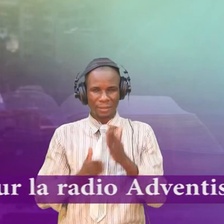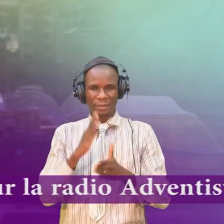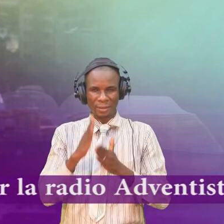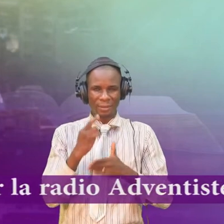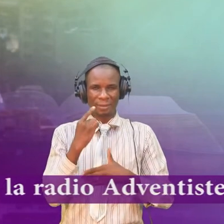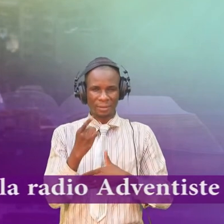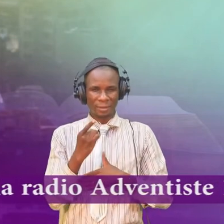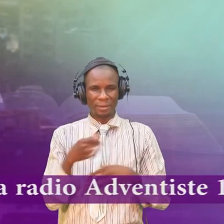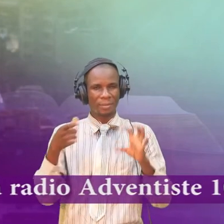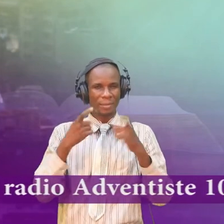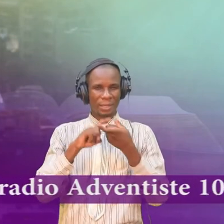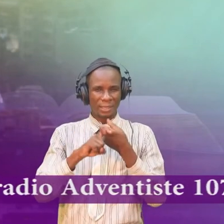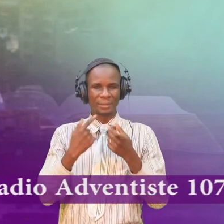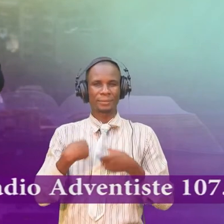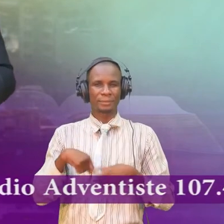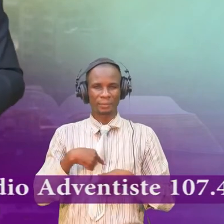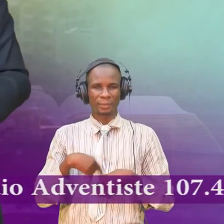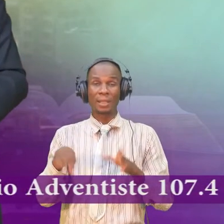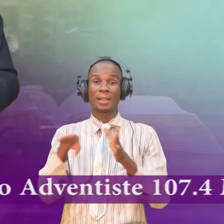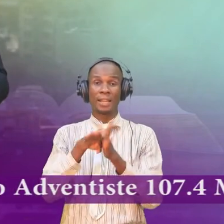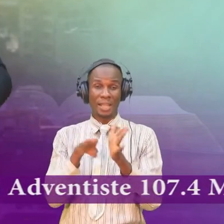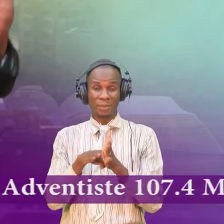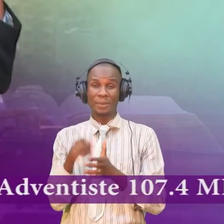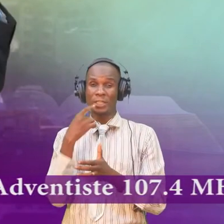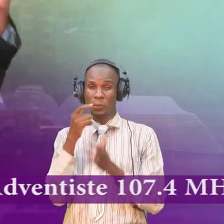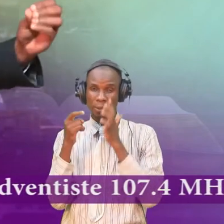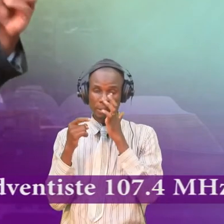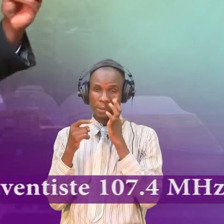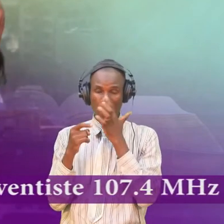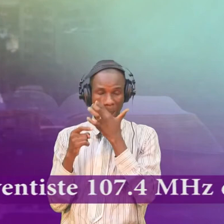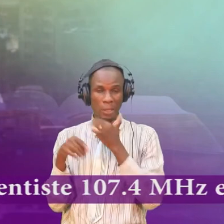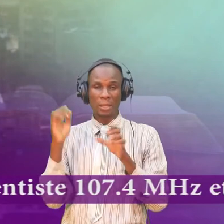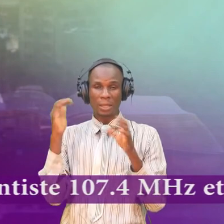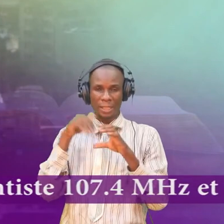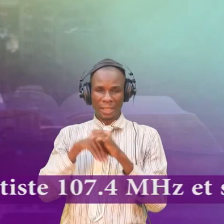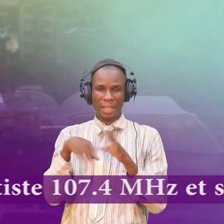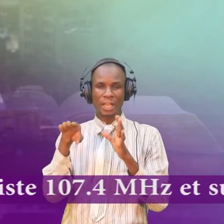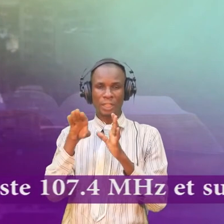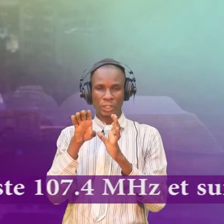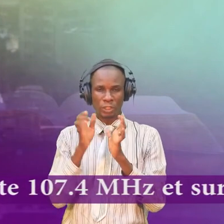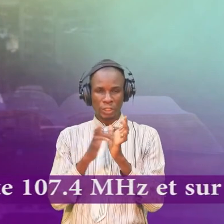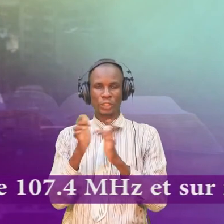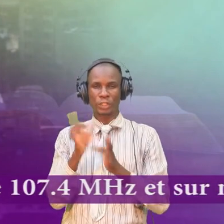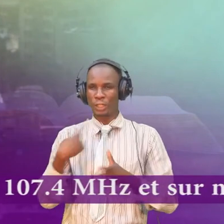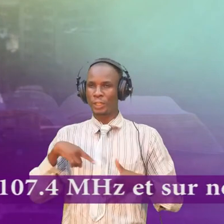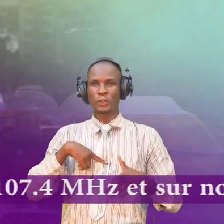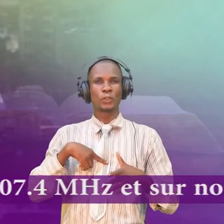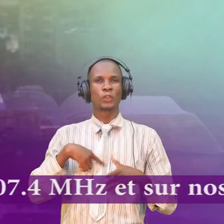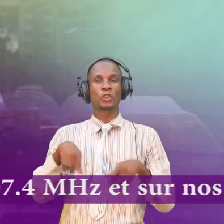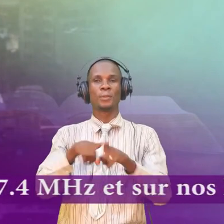Biblia inatuambia kuhusu uwezo wa utakaso kupitia Yesu Kristo, ndio maana anaitwa mwana kondoo wa